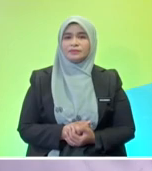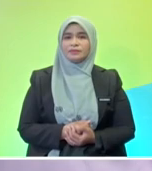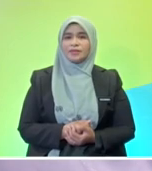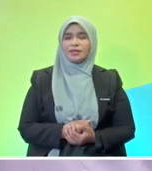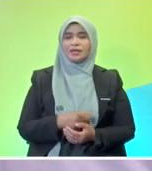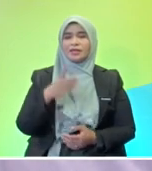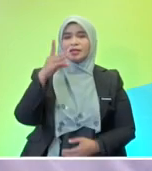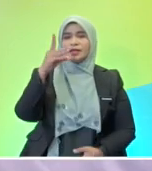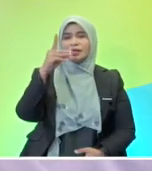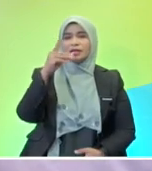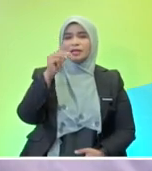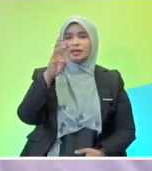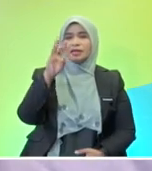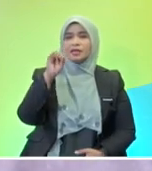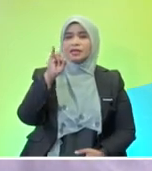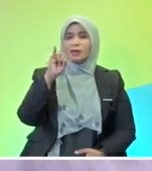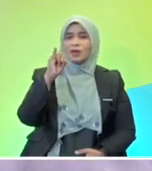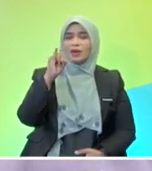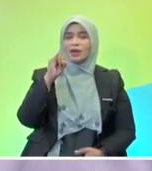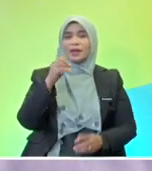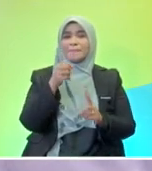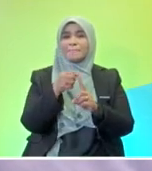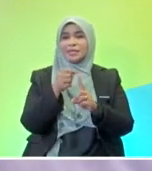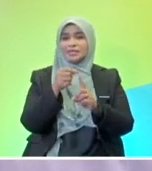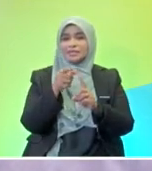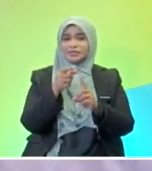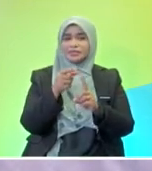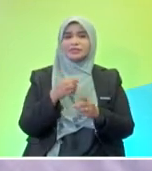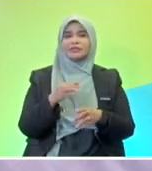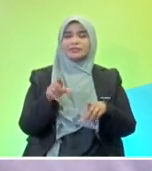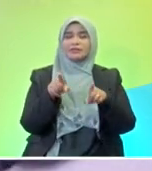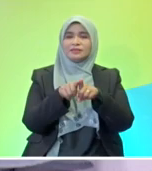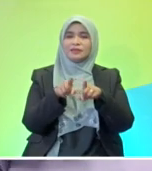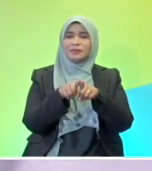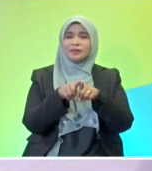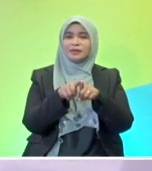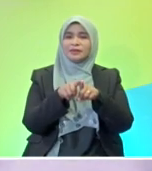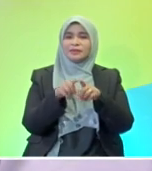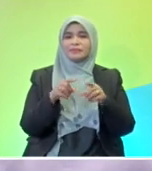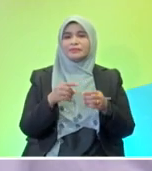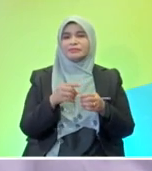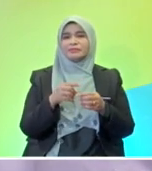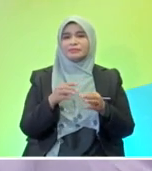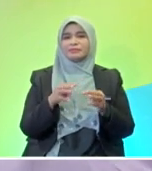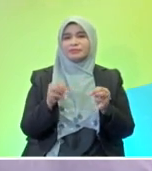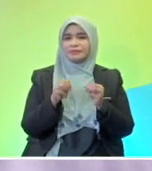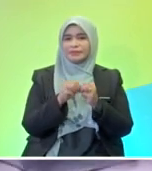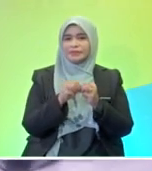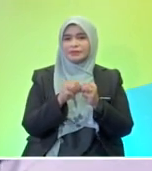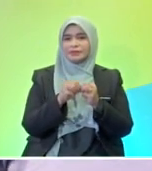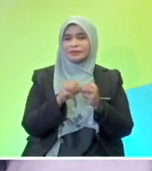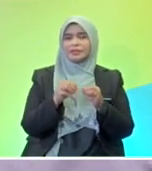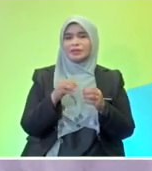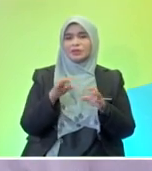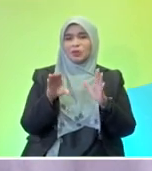dawai besi hiasan begini. Sama apa? Kalau macam ni dia baldu kan? Okey, yang